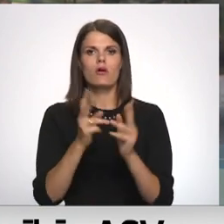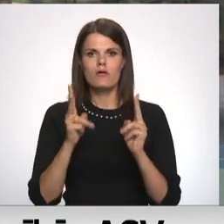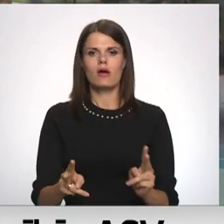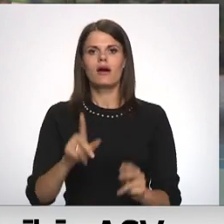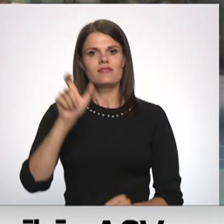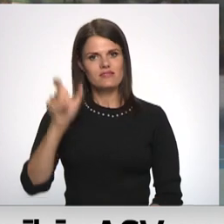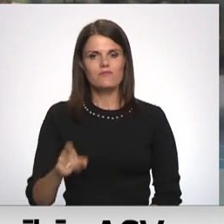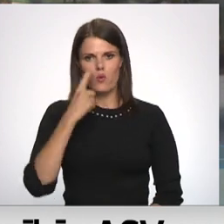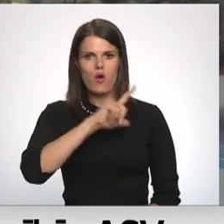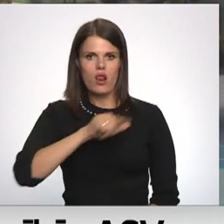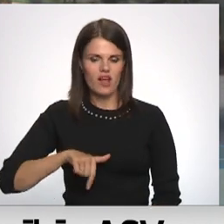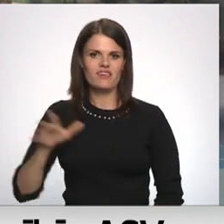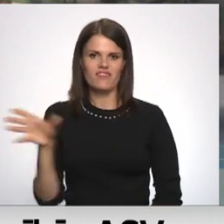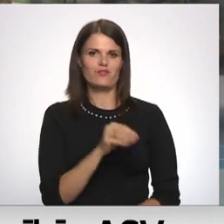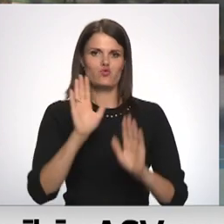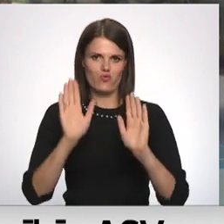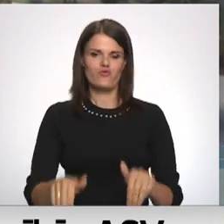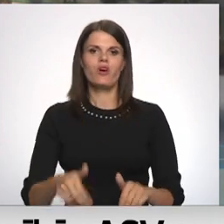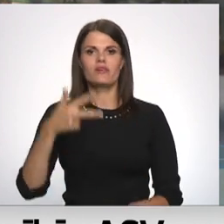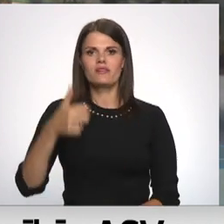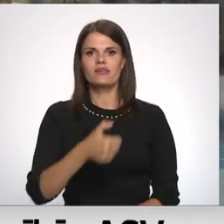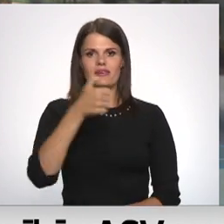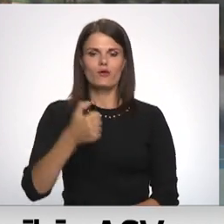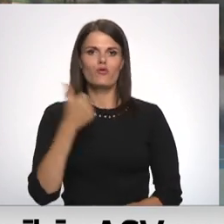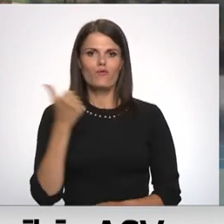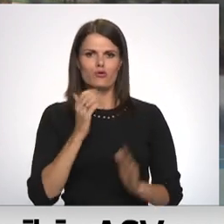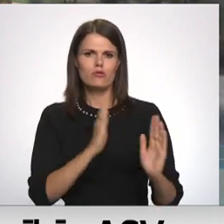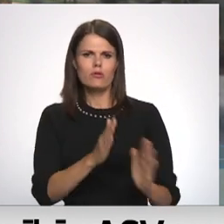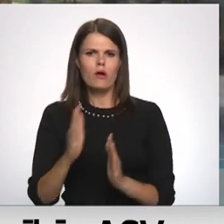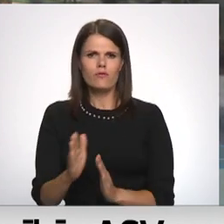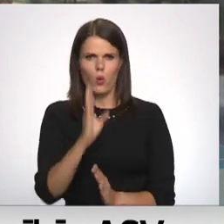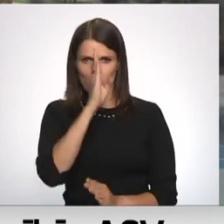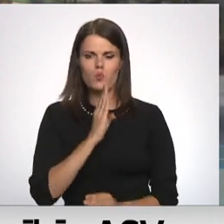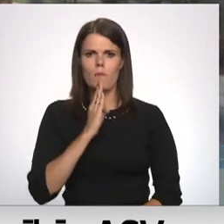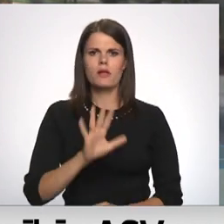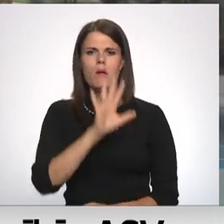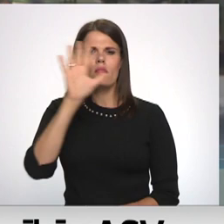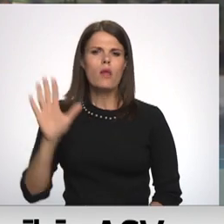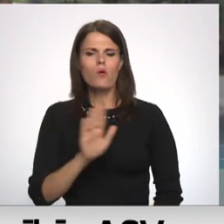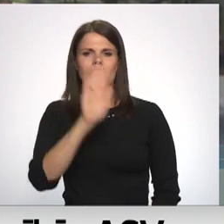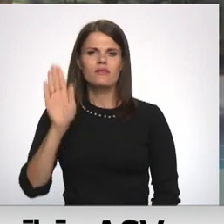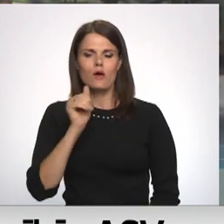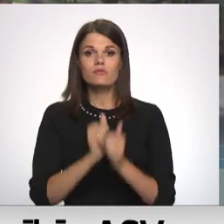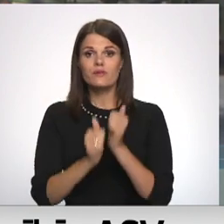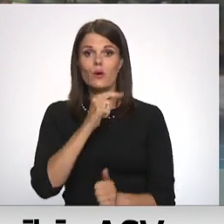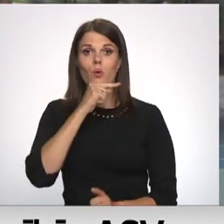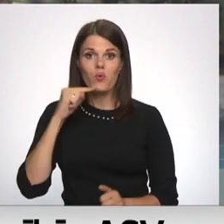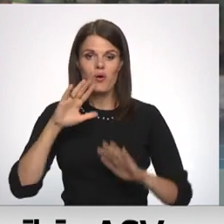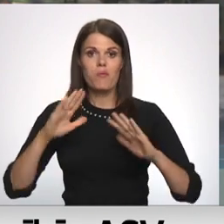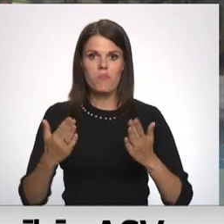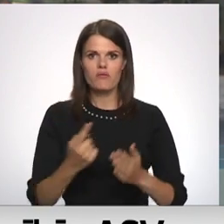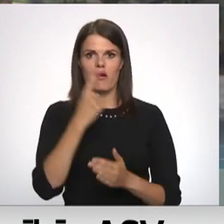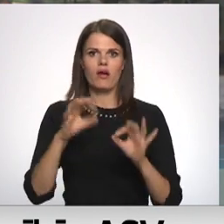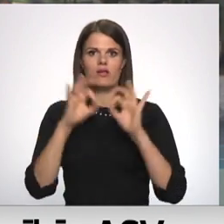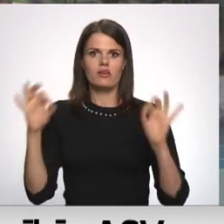viss ir iespējams. Aptuveni 3 gadus viņš gatavojās ekstrēmām daudzdienu sacensībām Krievijā, bet gada sākumā plānus nācās